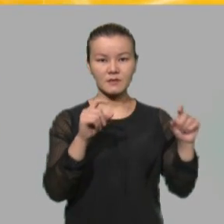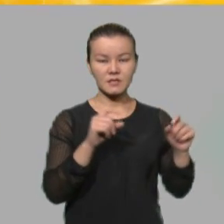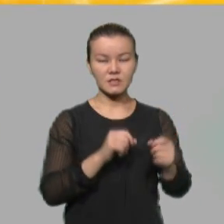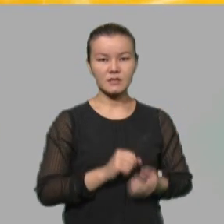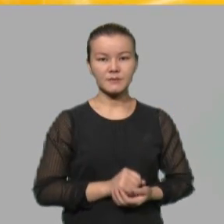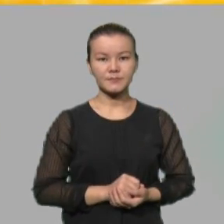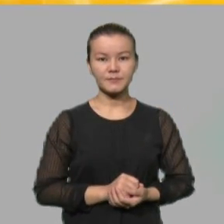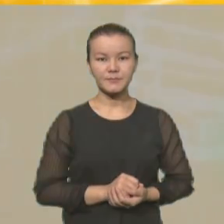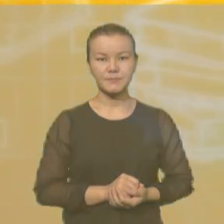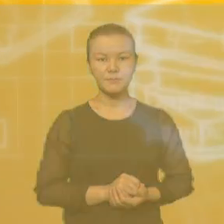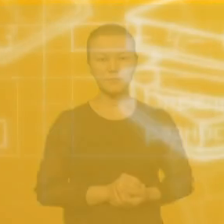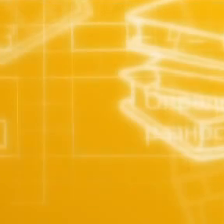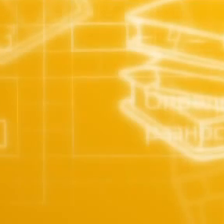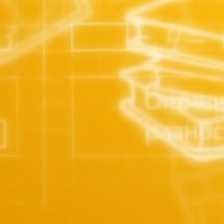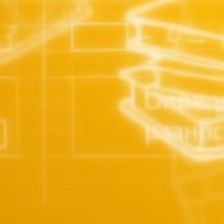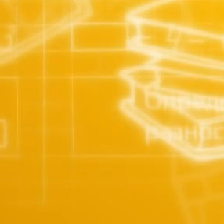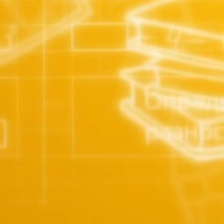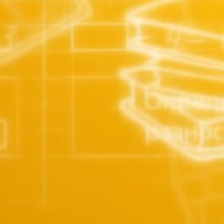выражение.